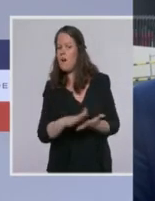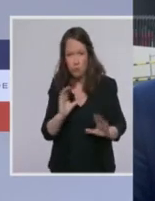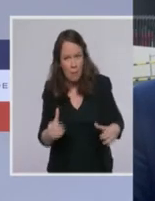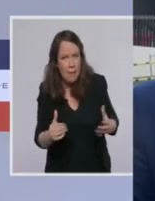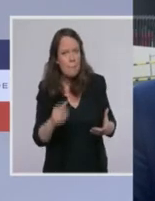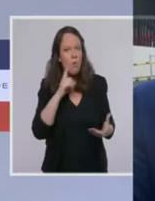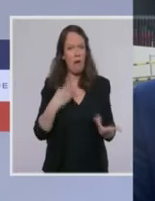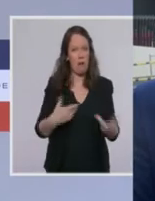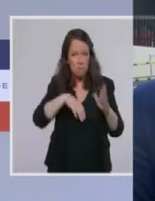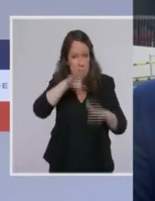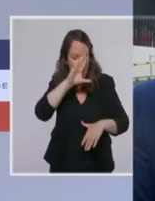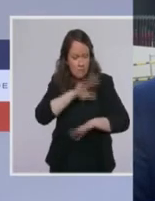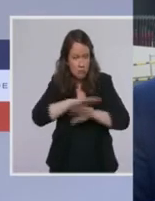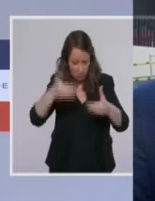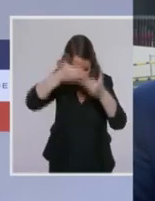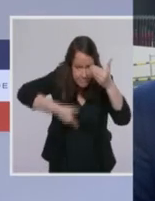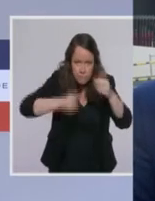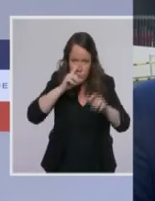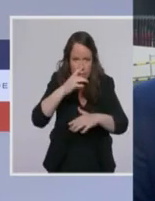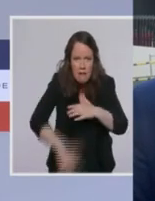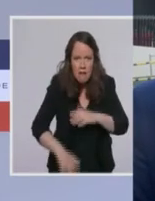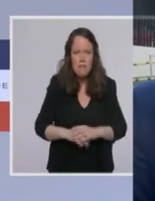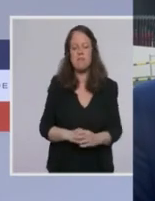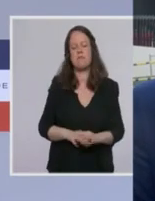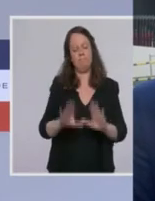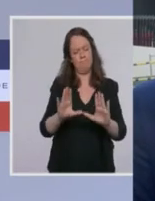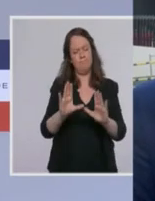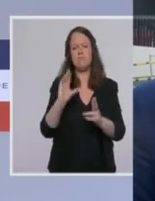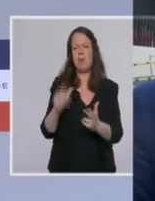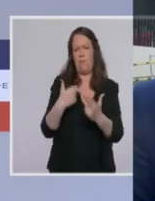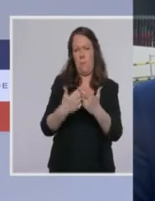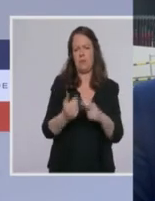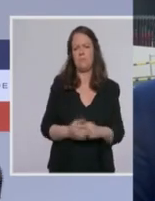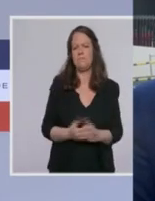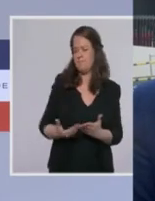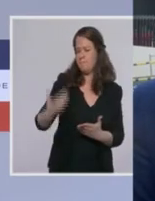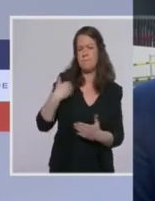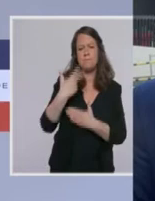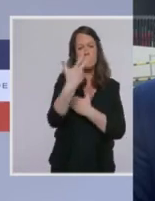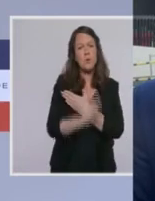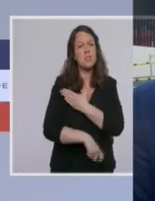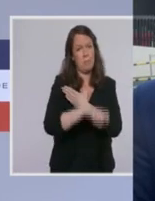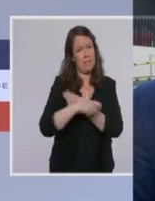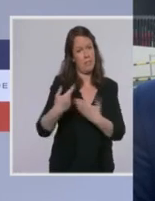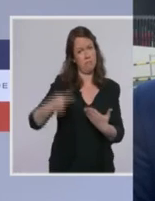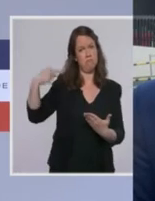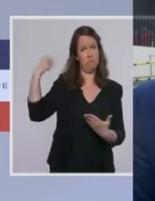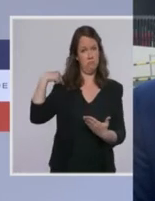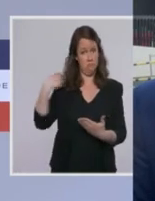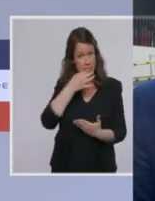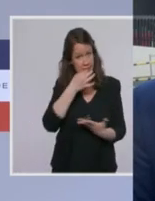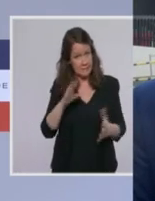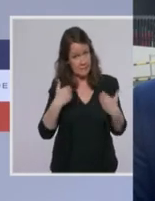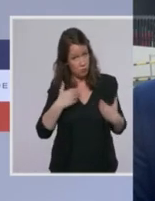الاحترازية وقيام الشرطة الفرنسية بتنفيذ القرارات والإجراءات الاحترازية تم